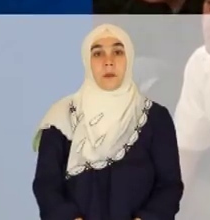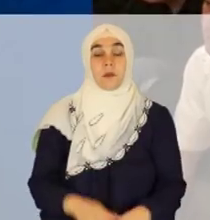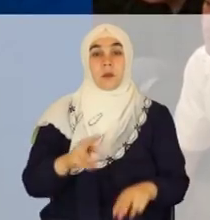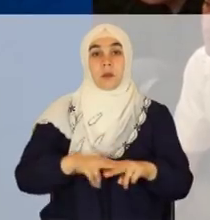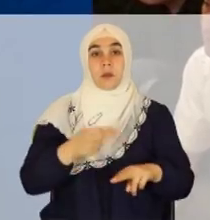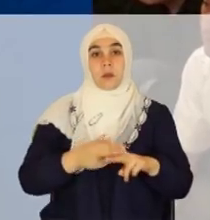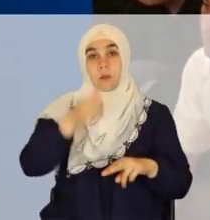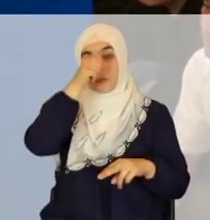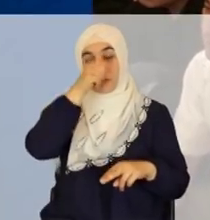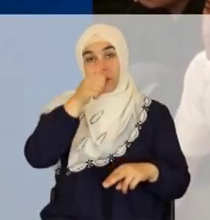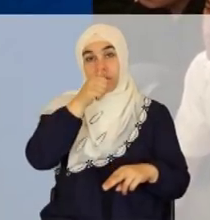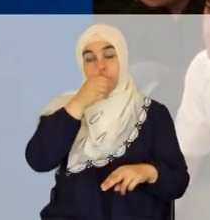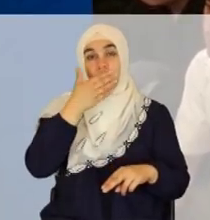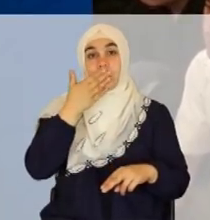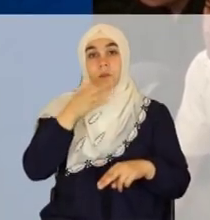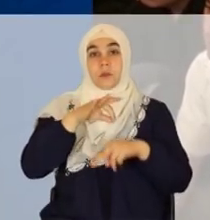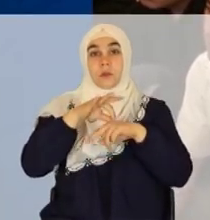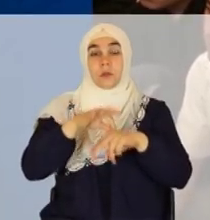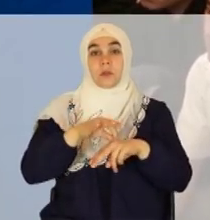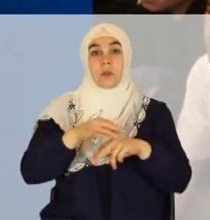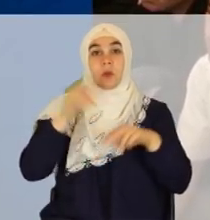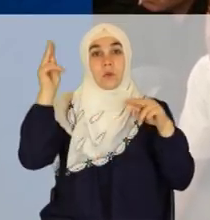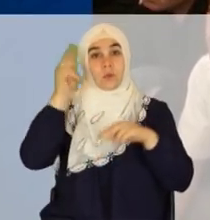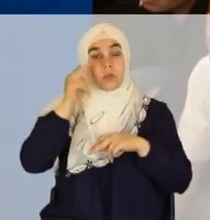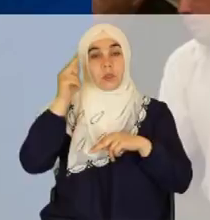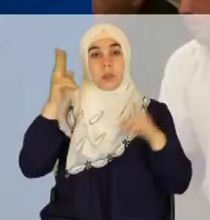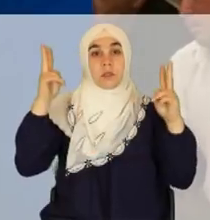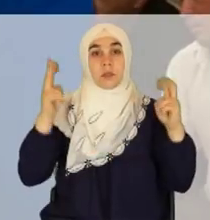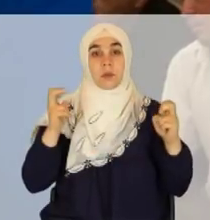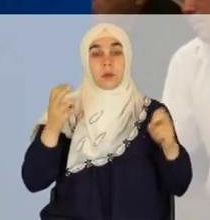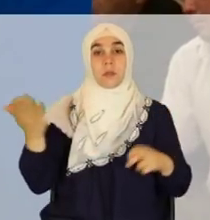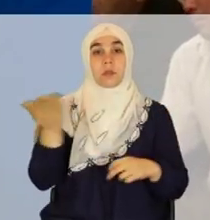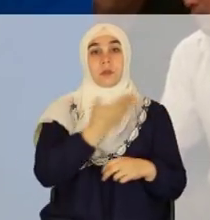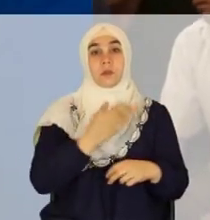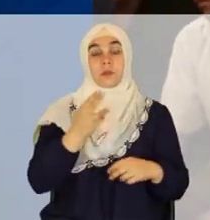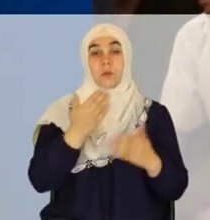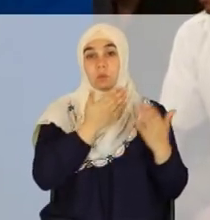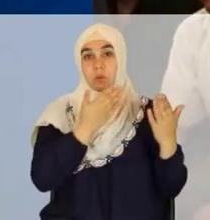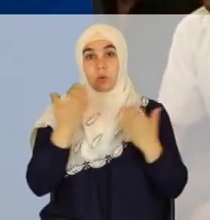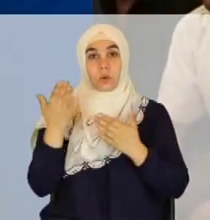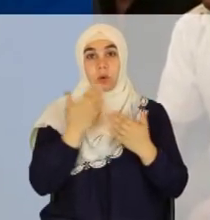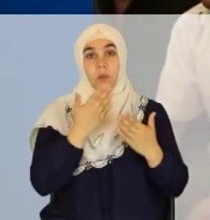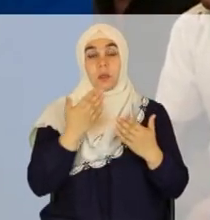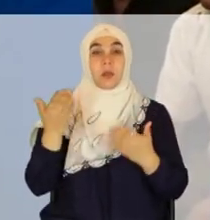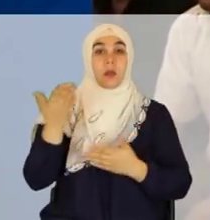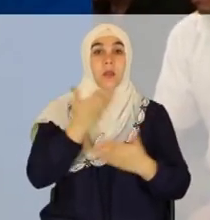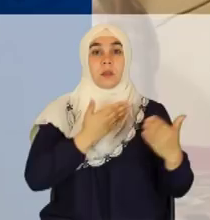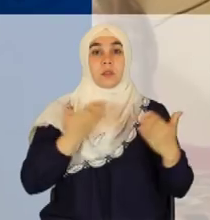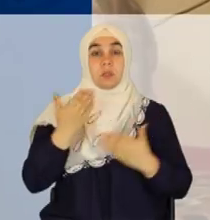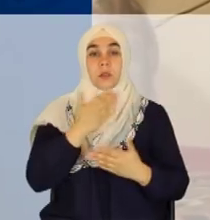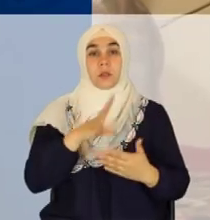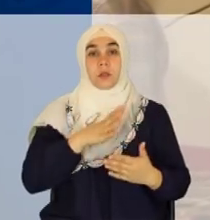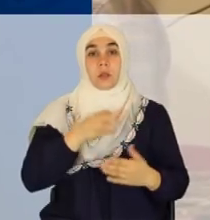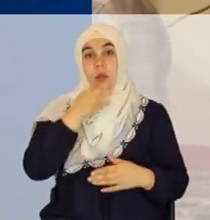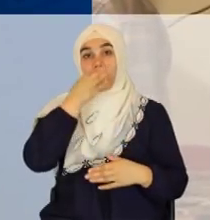Bu yılki Ramazan derslerini sizin hatm-ı Kur'an'ınızda o şeker münasebetlerle